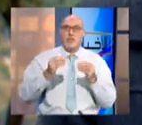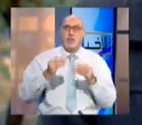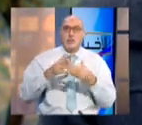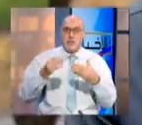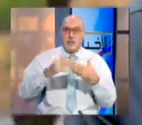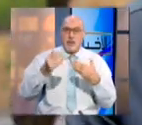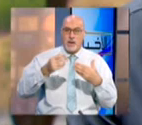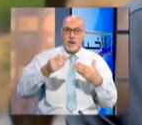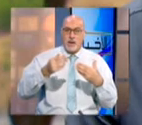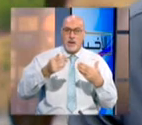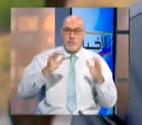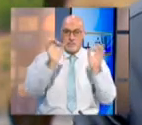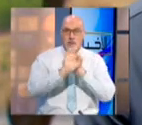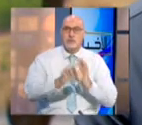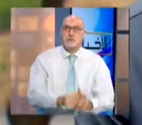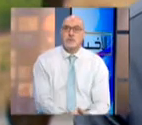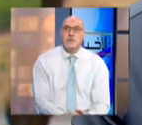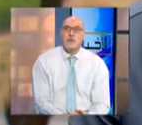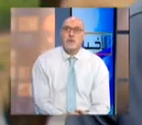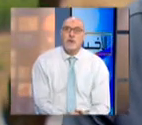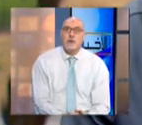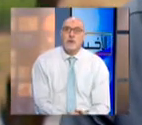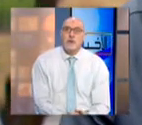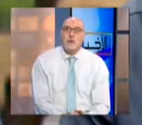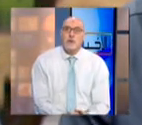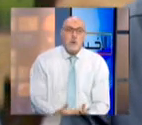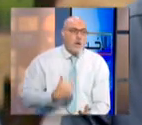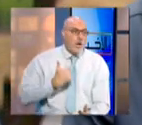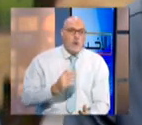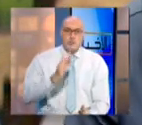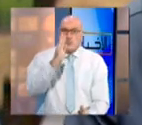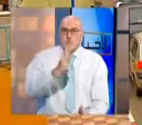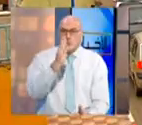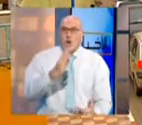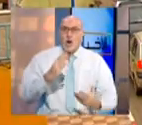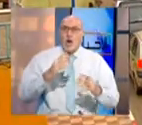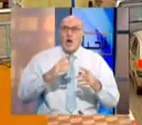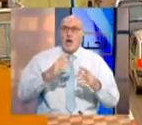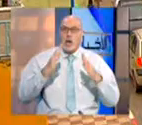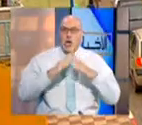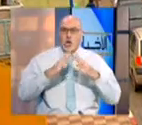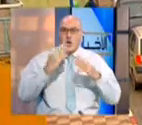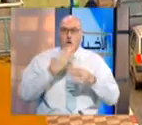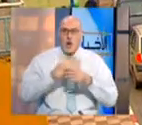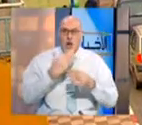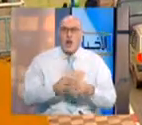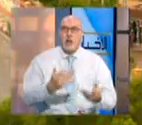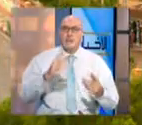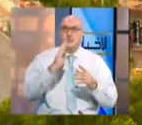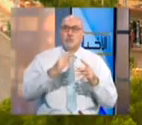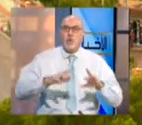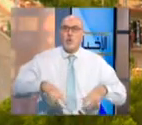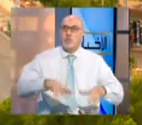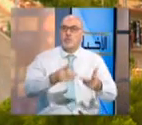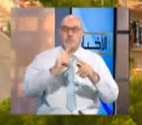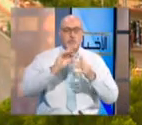عقود ملكيه. نحتاج الى ملاعب جواريه، نحتاج الى مدارس، نحتاج الى مساجد. مشاريع تلقى السلطات المحليه